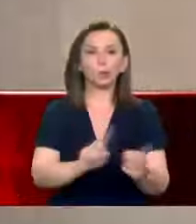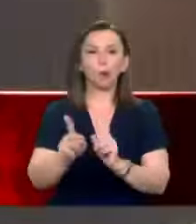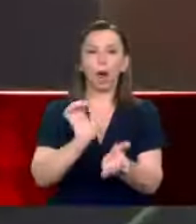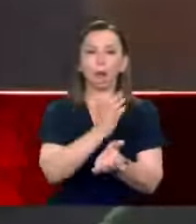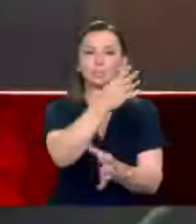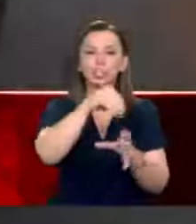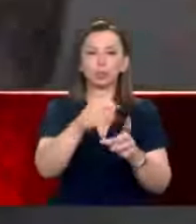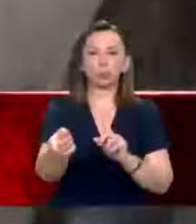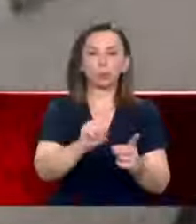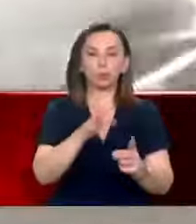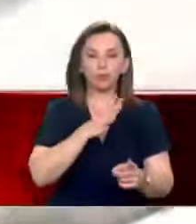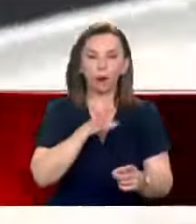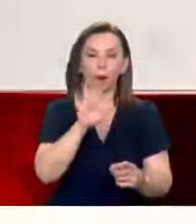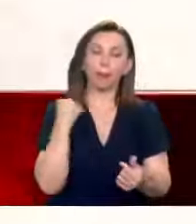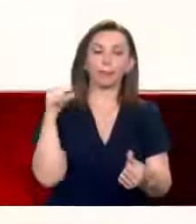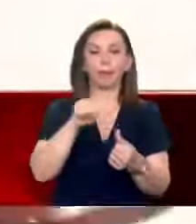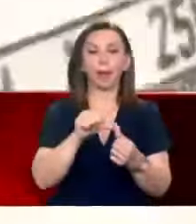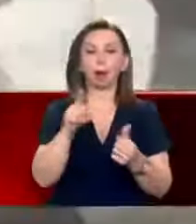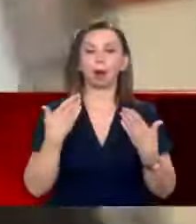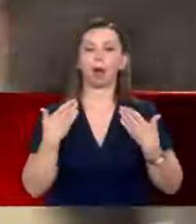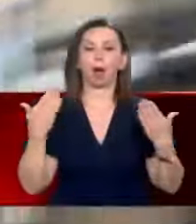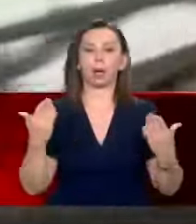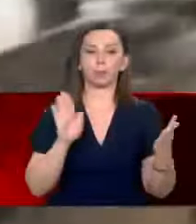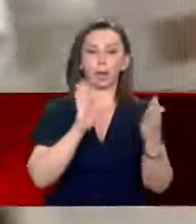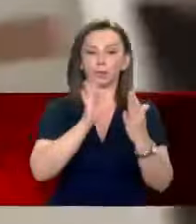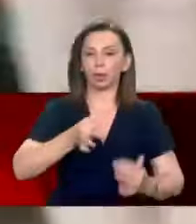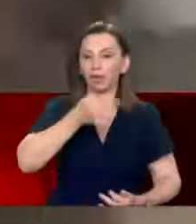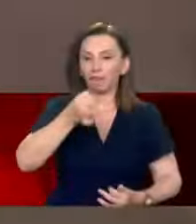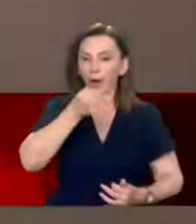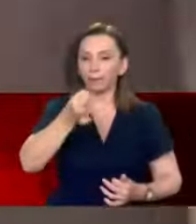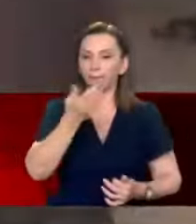ediliyordu. Oktar o davada bir kez daha hakim karşısına çıktı.